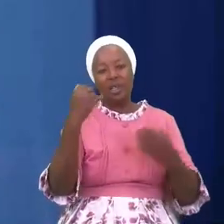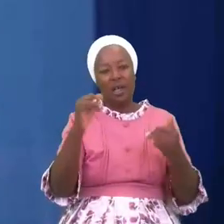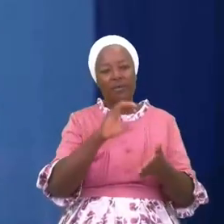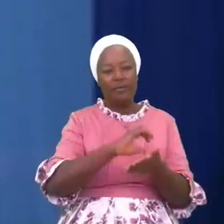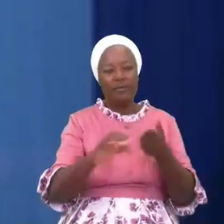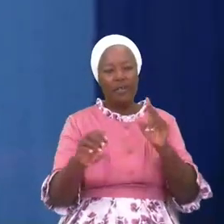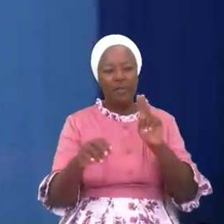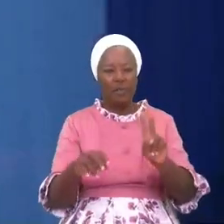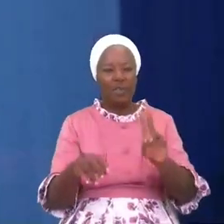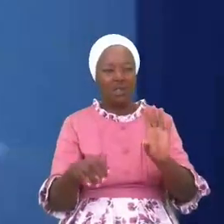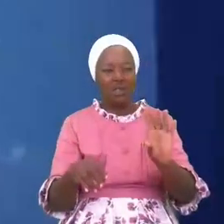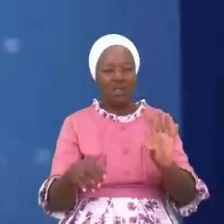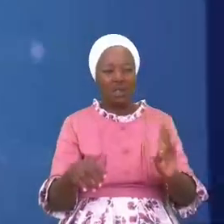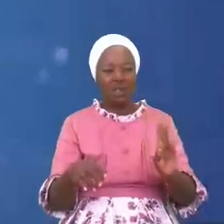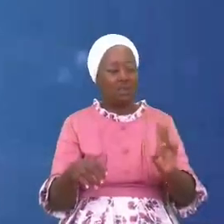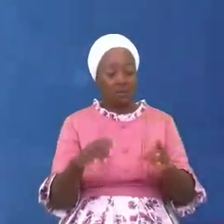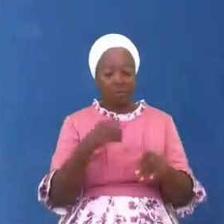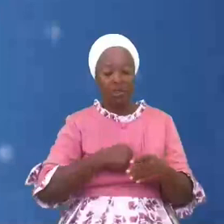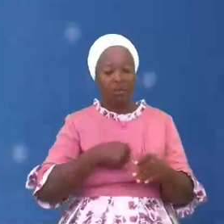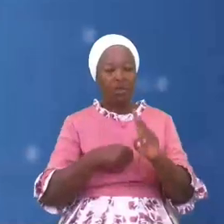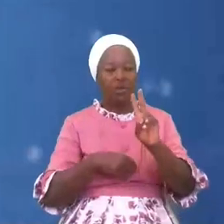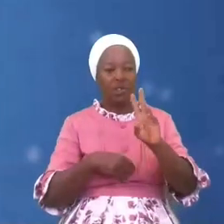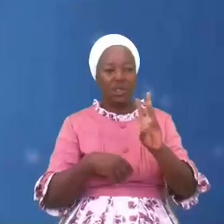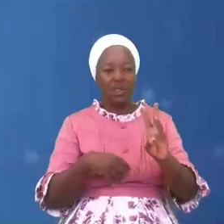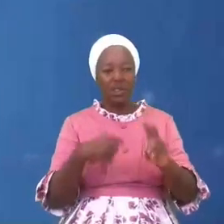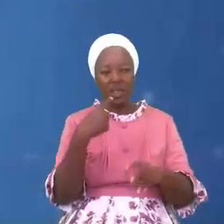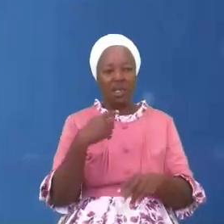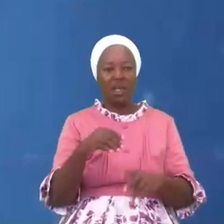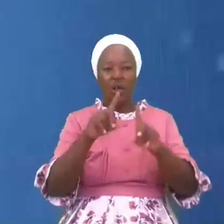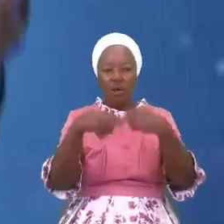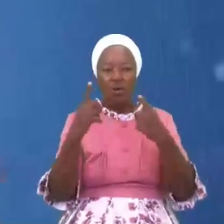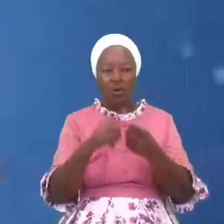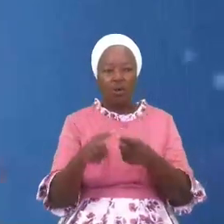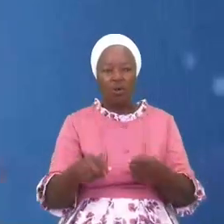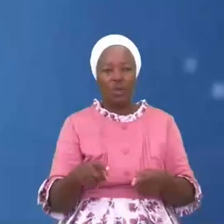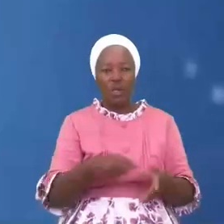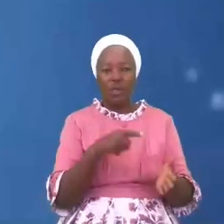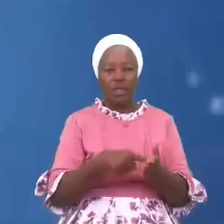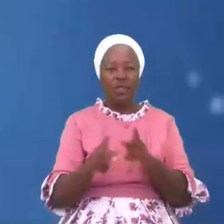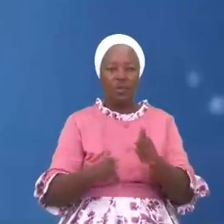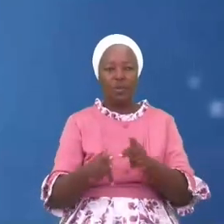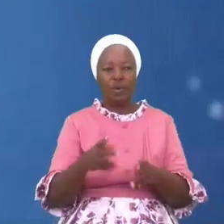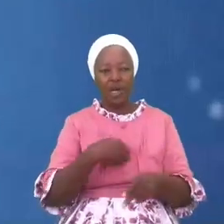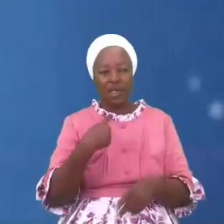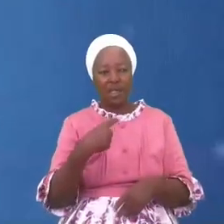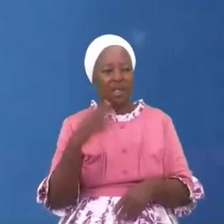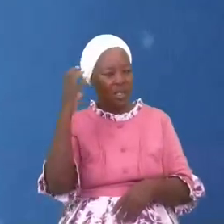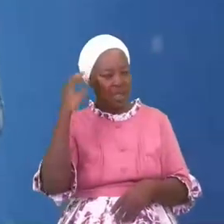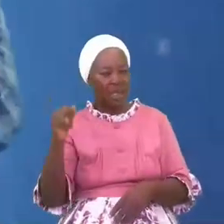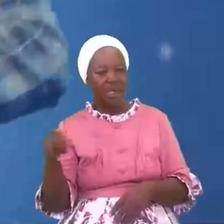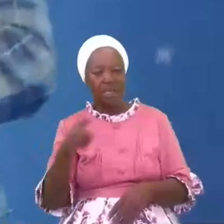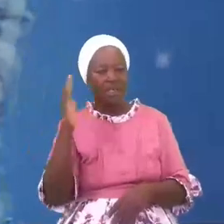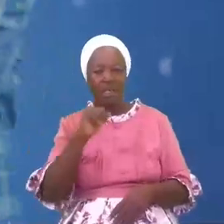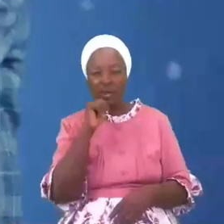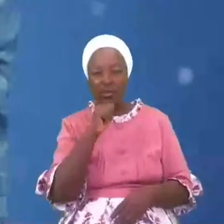Verset 26, va vers ce peuple et dis, vous entendrez de vos oreilles et vous ne